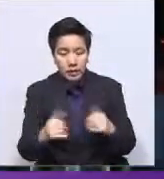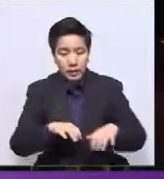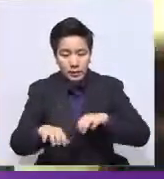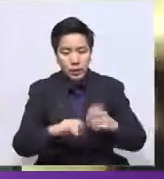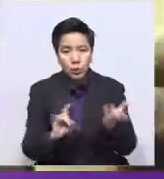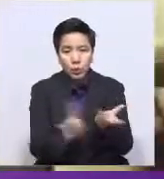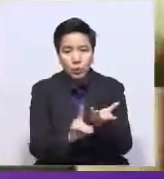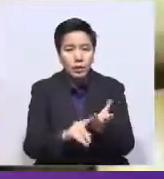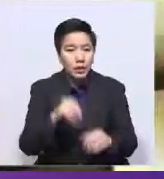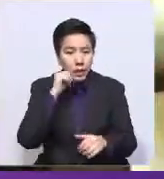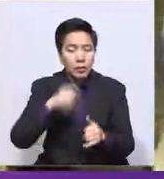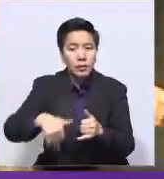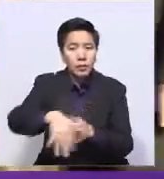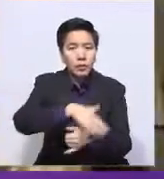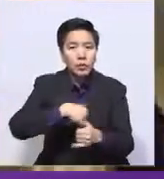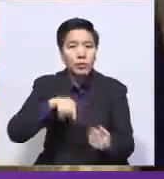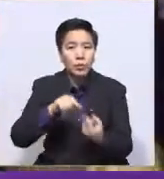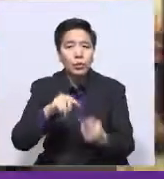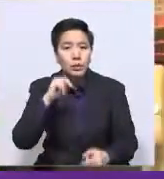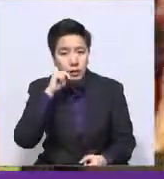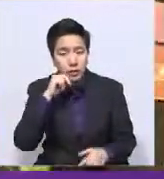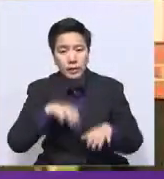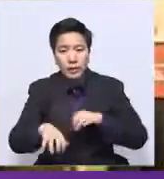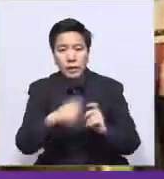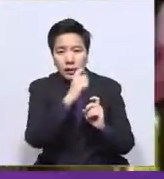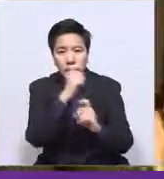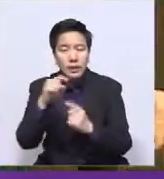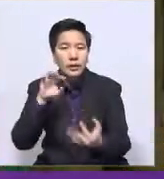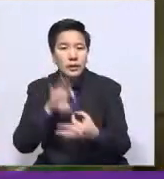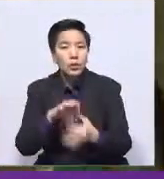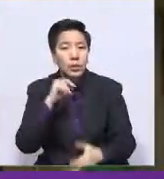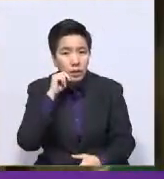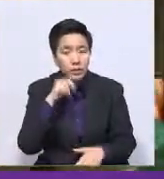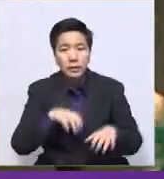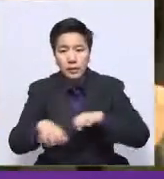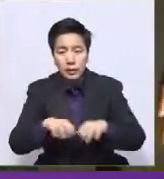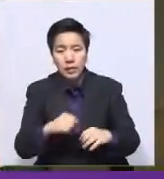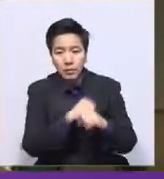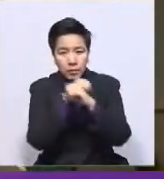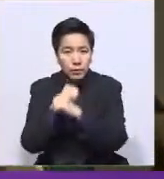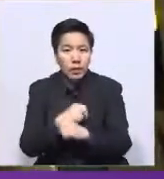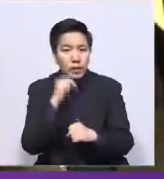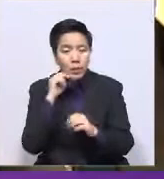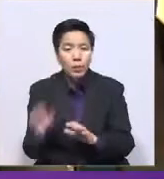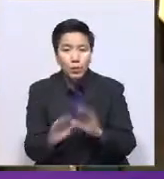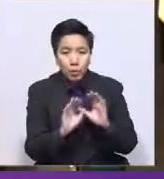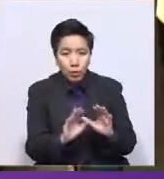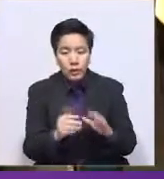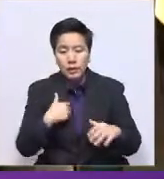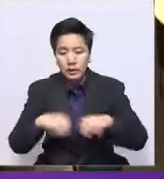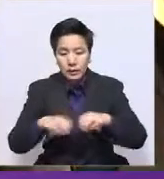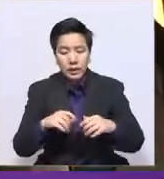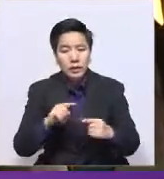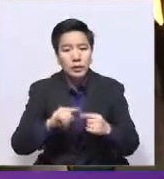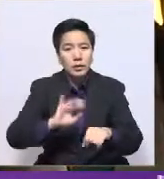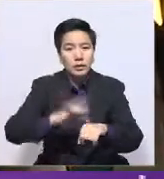คุณภาพน้ำและสิ่งแวดล้อมน้ำการจัดการภัยพิบัติที่เกิดจากน้ำการจัดการและอนุรักษ์ป่าต้นน้ำและการบริหารจัดการทรั